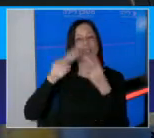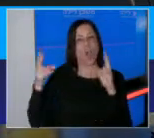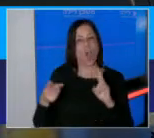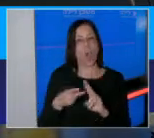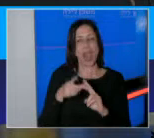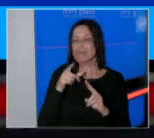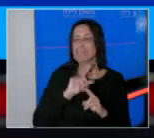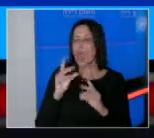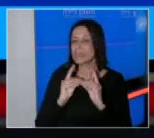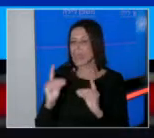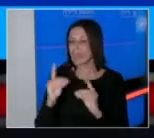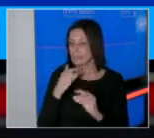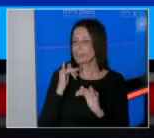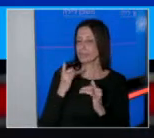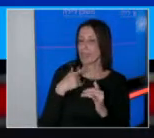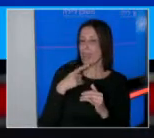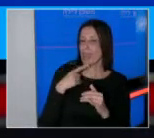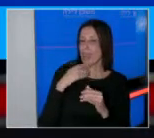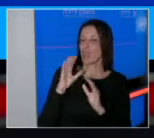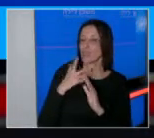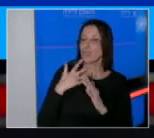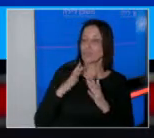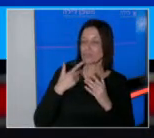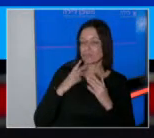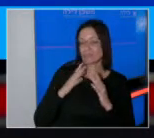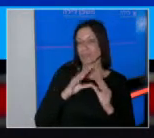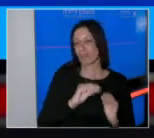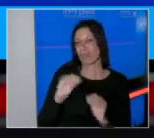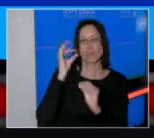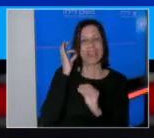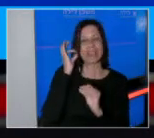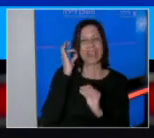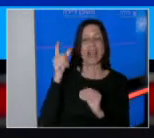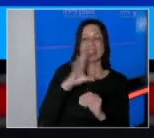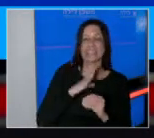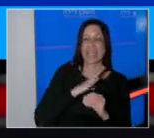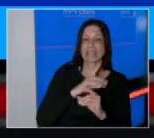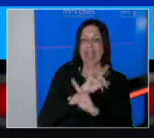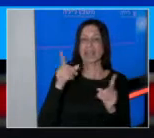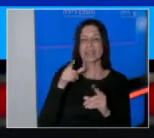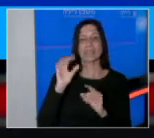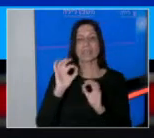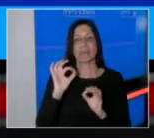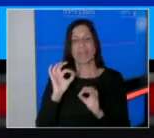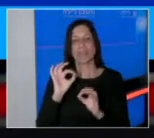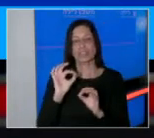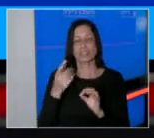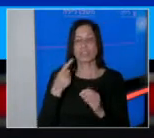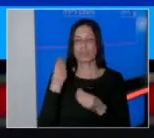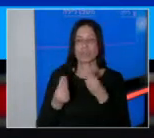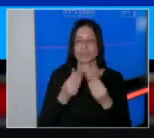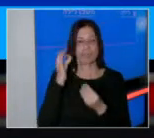זו לא הדרך. אתם דוחפים את הילדה לסכנה אחרת, זהו, מה זאת אומרת? זה לא הדרך, זה ממש פדופיליה, כאילו צריך להגיד את זה. כן,